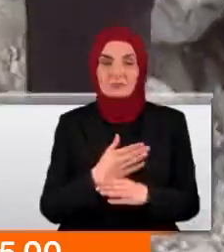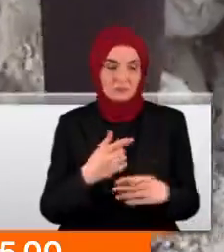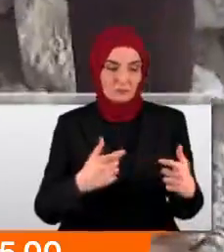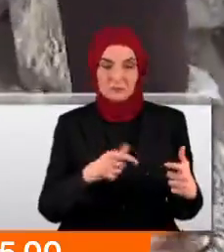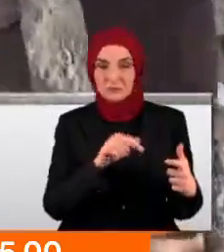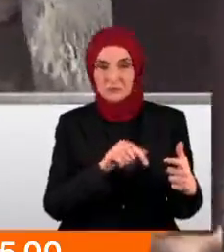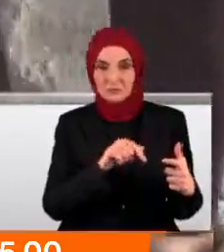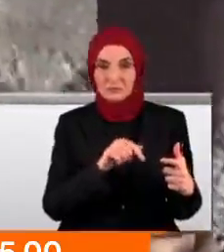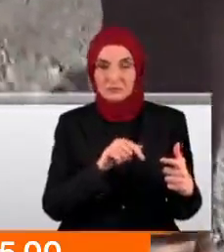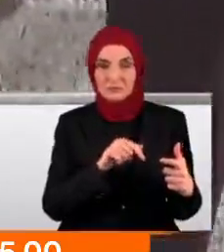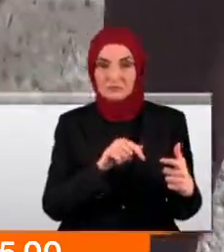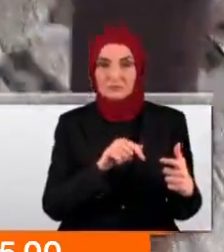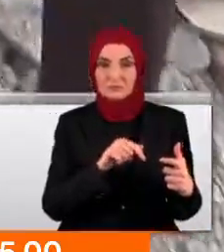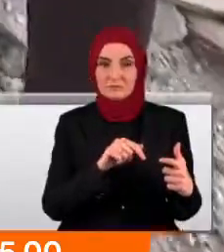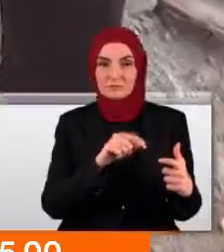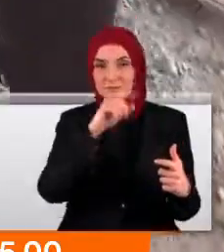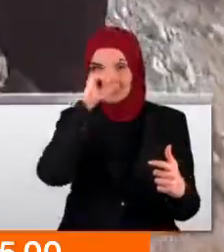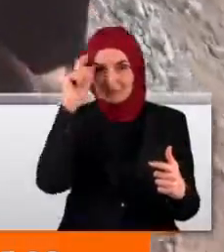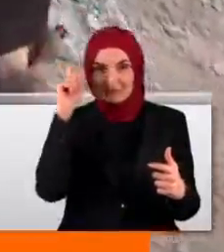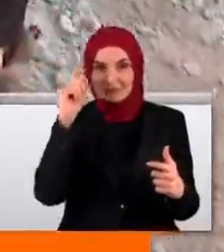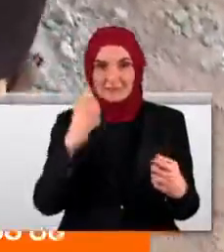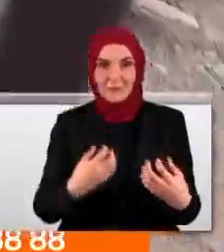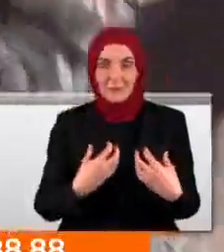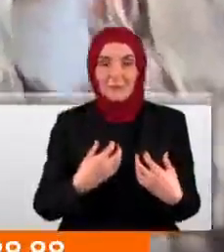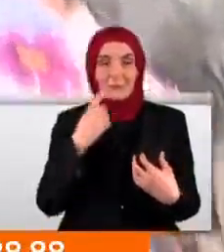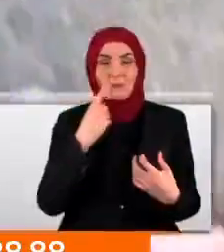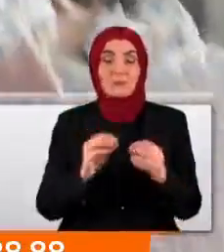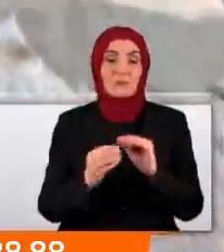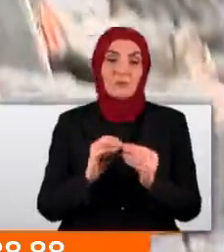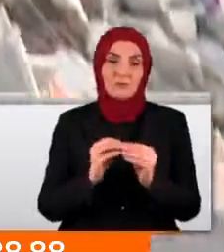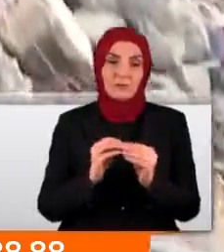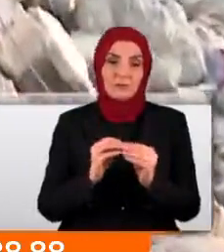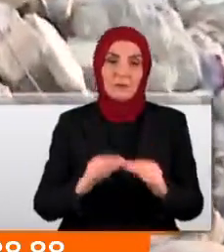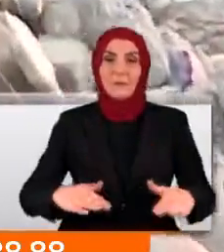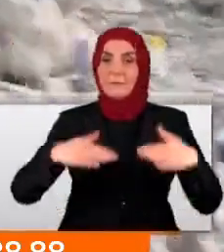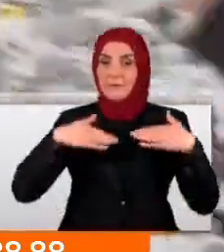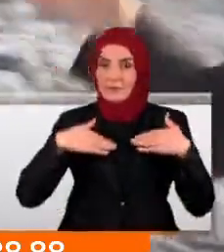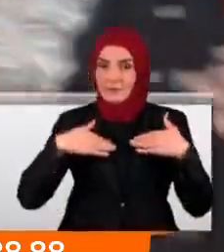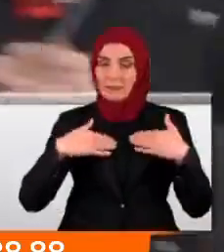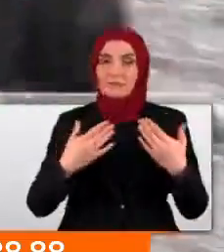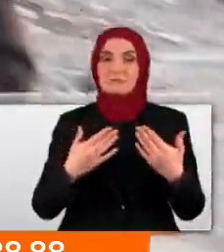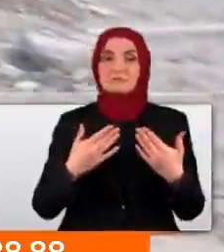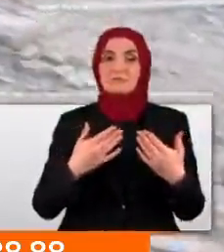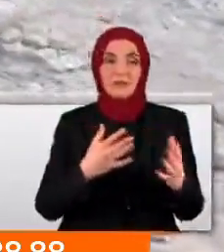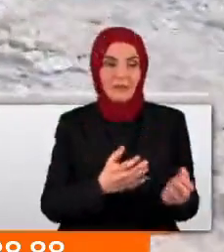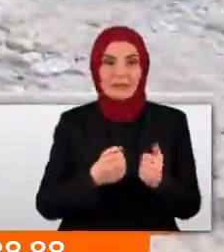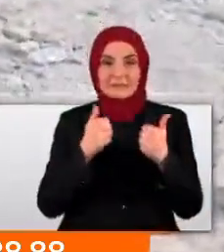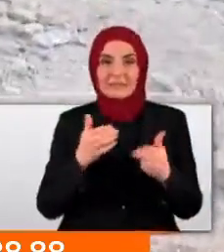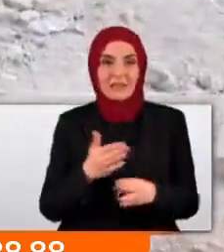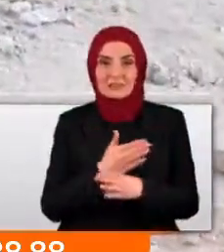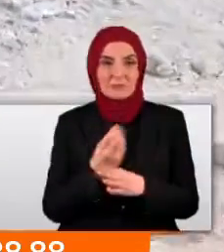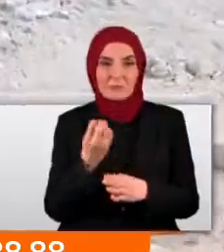problem. İşte bakın battaniyeleri, yastıkları, çıkarabildiği birkaç eşyasını bu enkazdan çıkardı